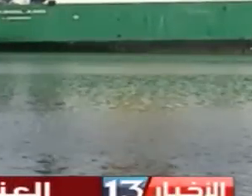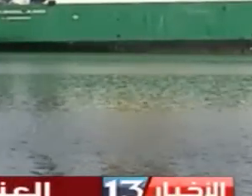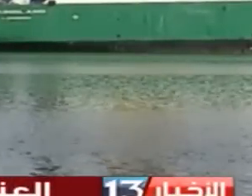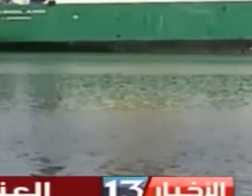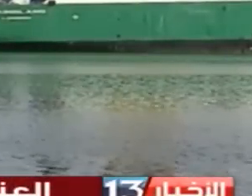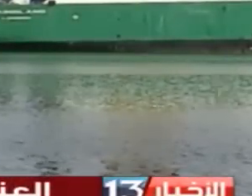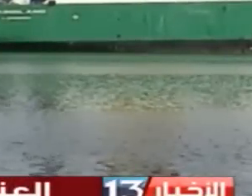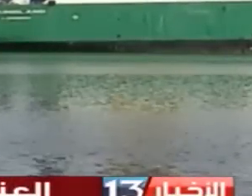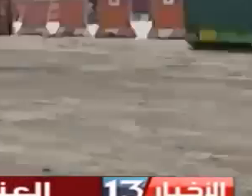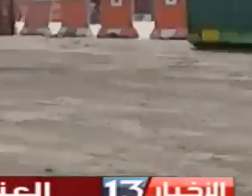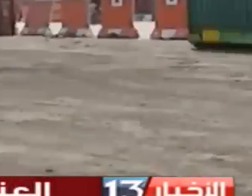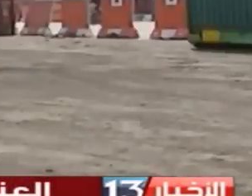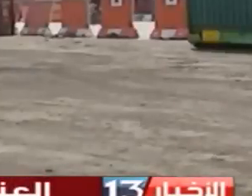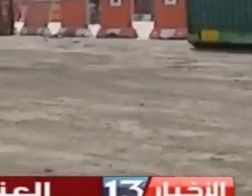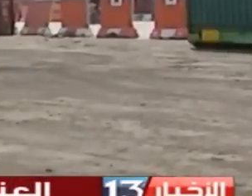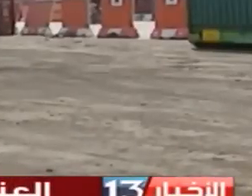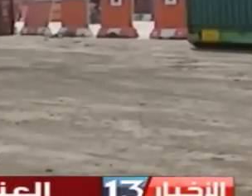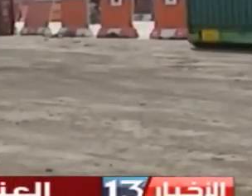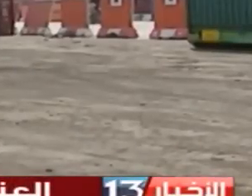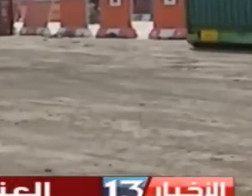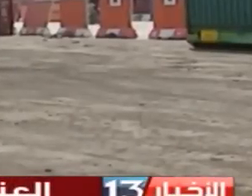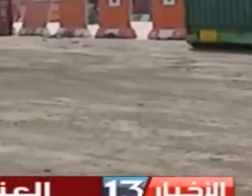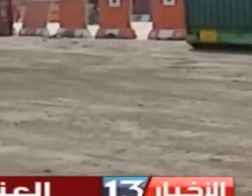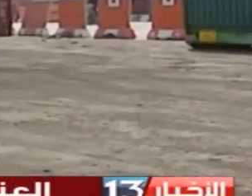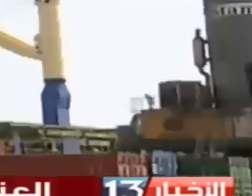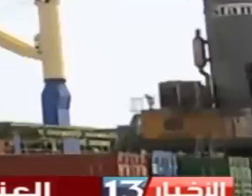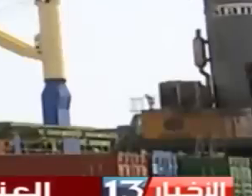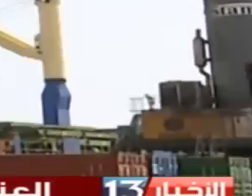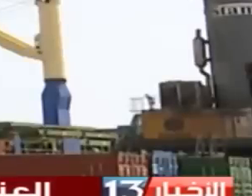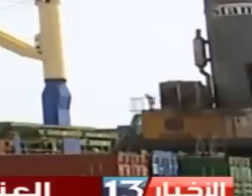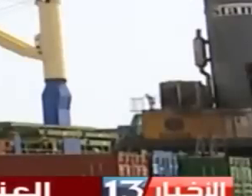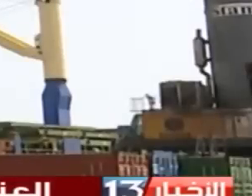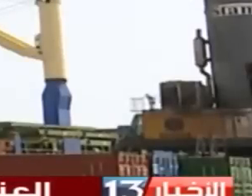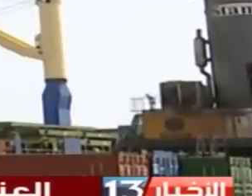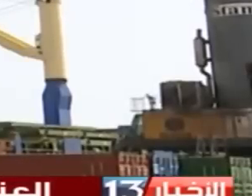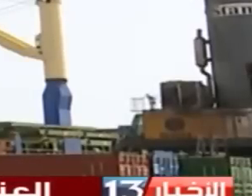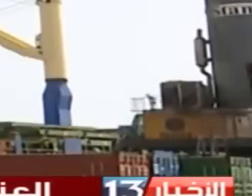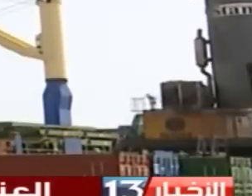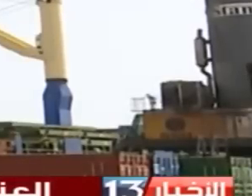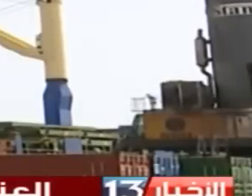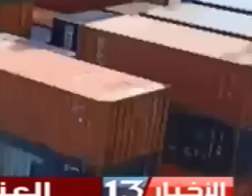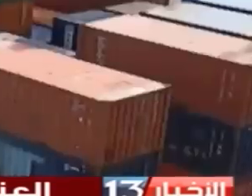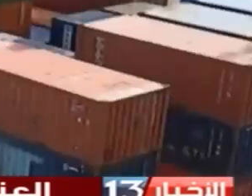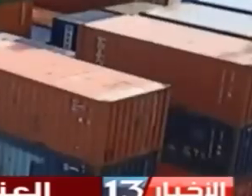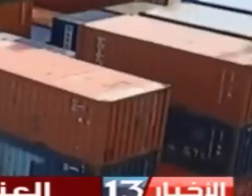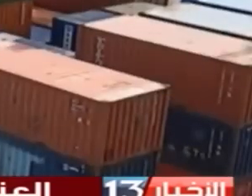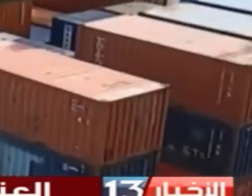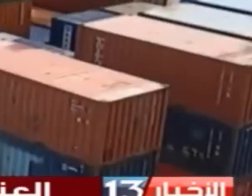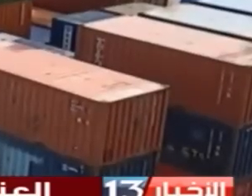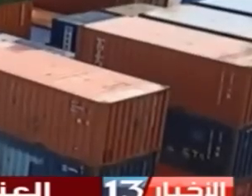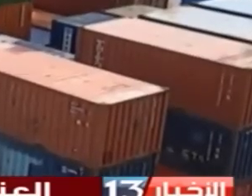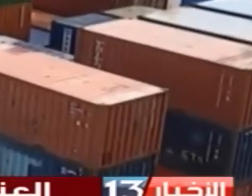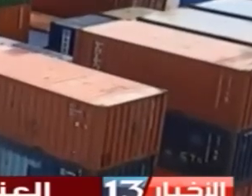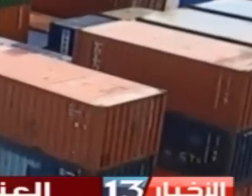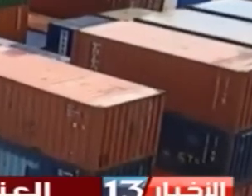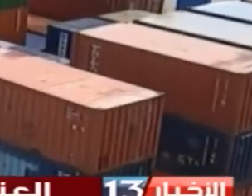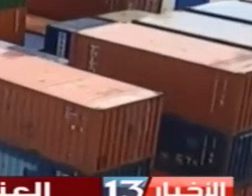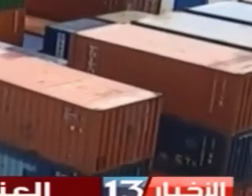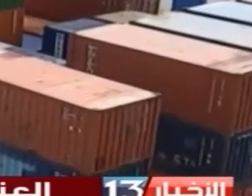تونس تحتل المرتبة 87 من جملة 140 دولة شملها تقرير التنافسية العالمية لمنتدى دافوس الاقتصادي.